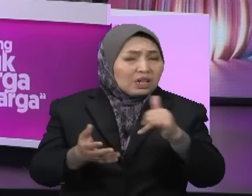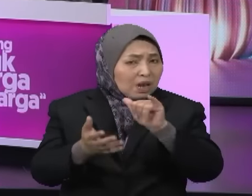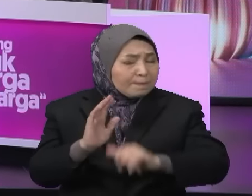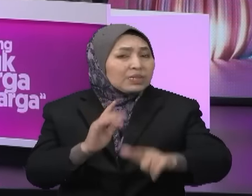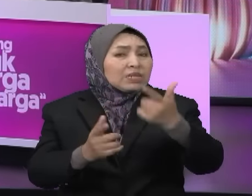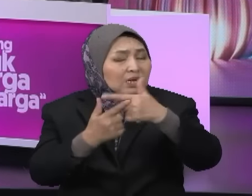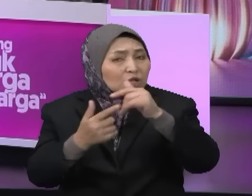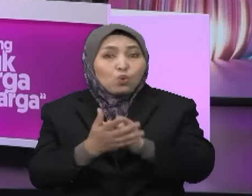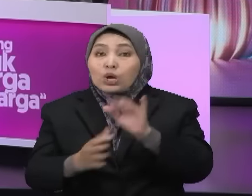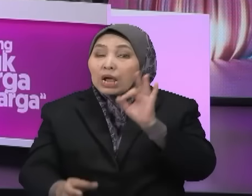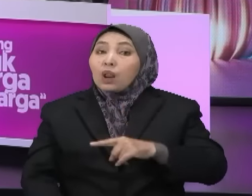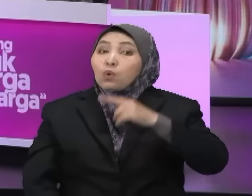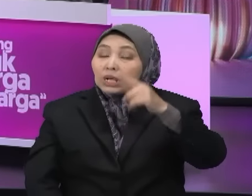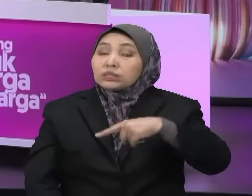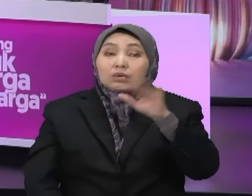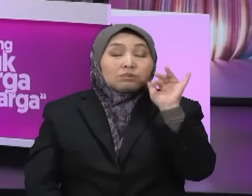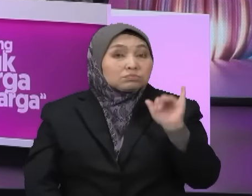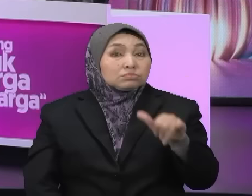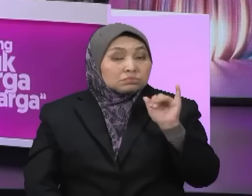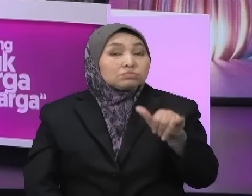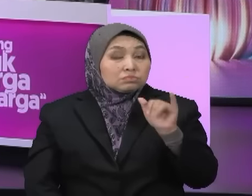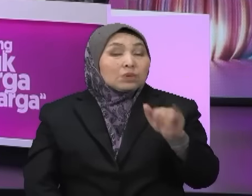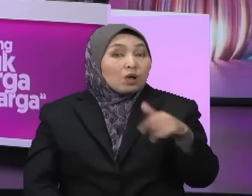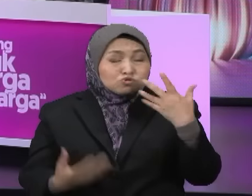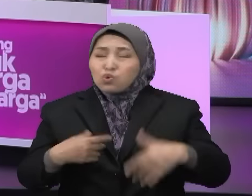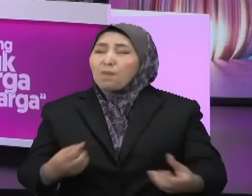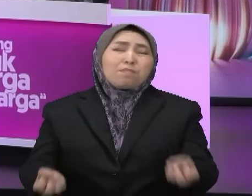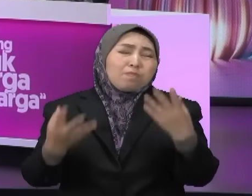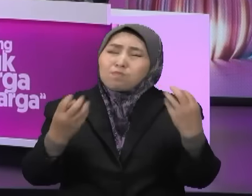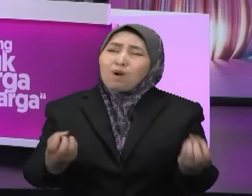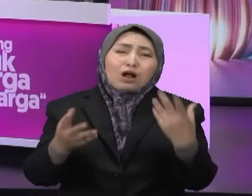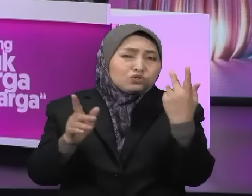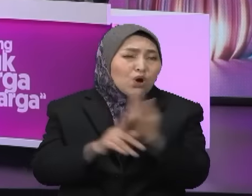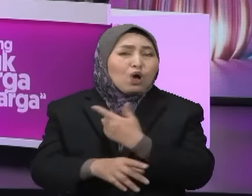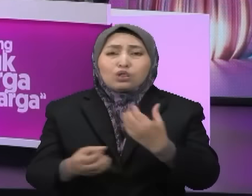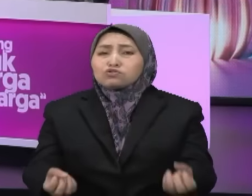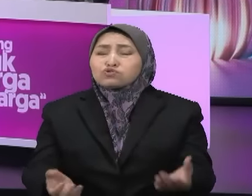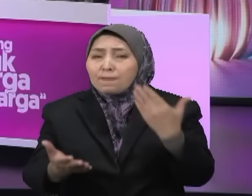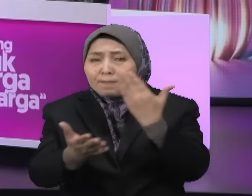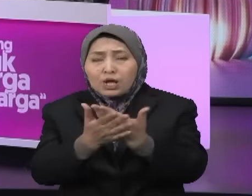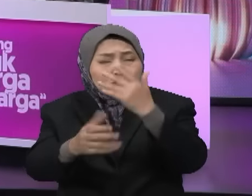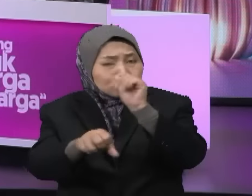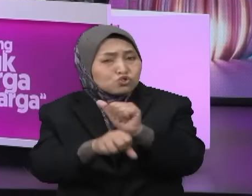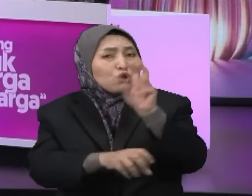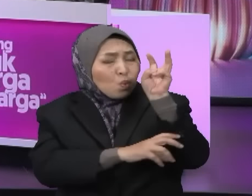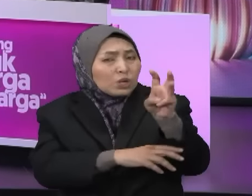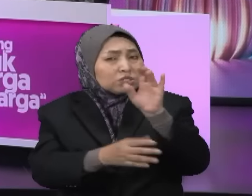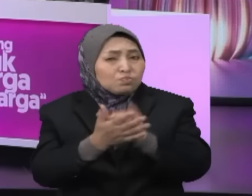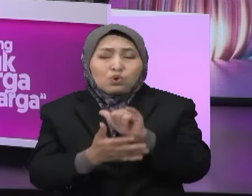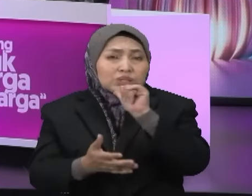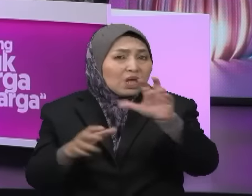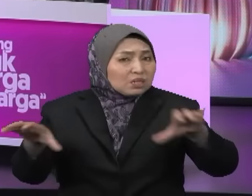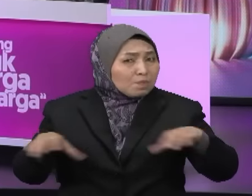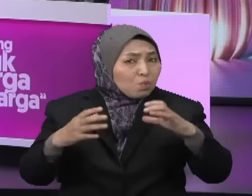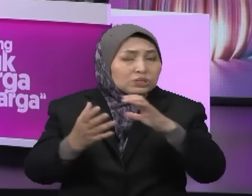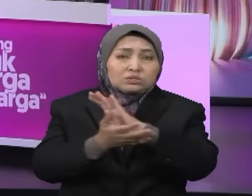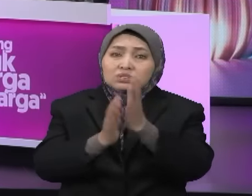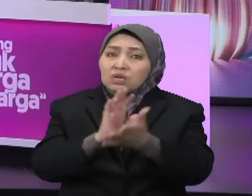lakum, kalau katakan memang sudah pun berkali-kali sampaikan kerja yang wajib itu tidak dilakukan,